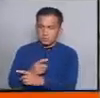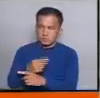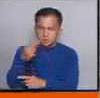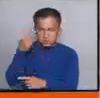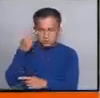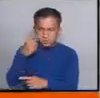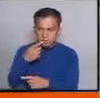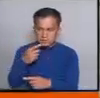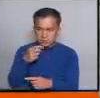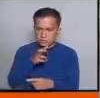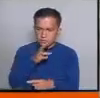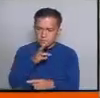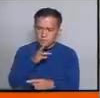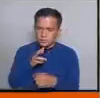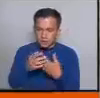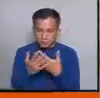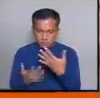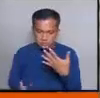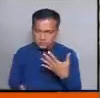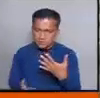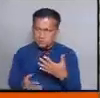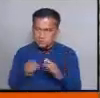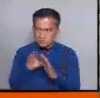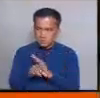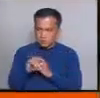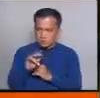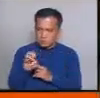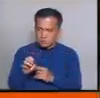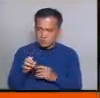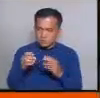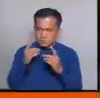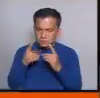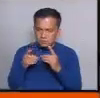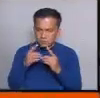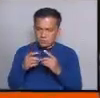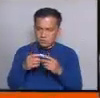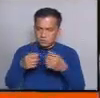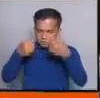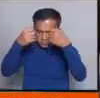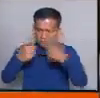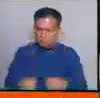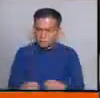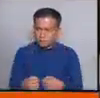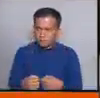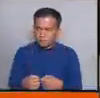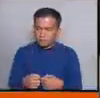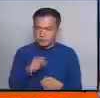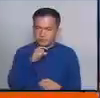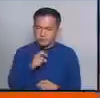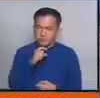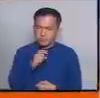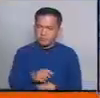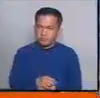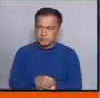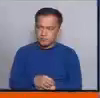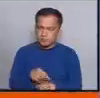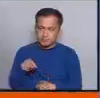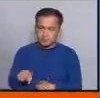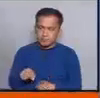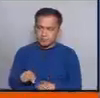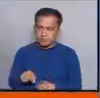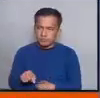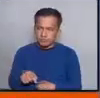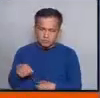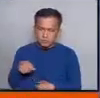sa mga bakas ng dugo sa crime scene. Siya ay nasa pintuan ng bahay niya, ma'am. May rehas na bakal.